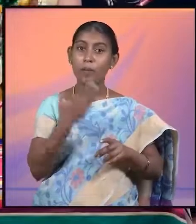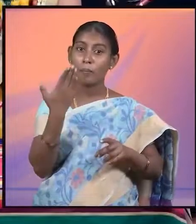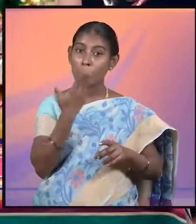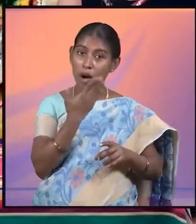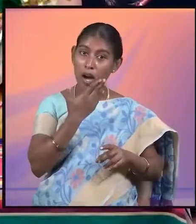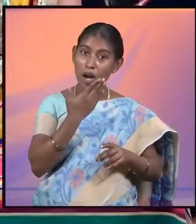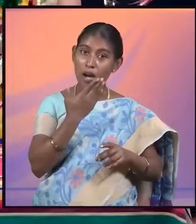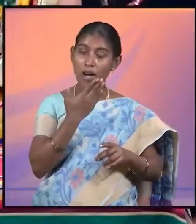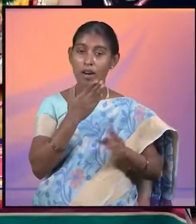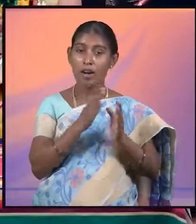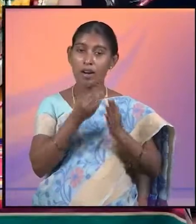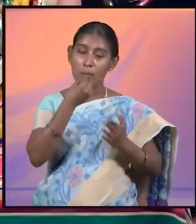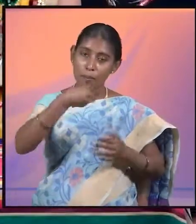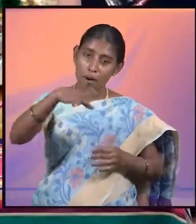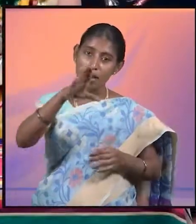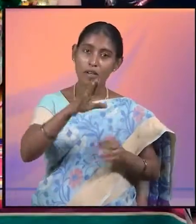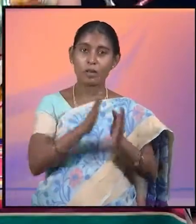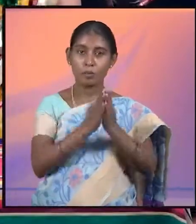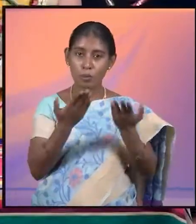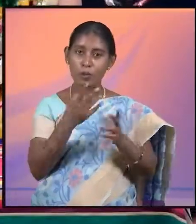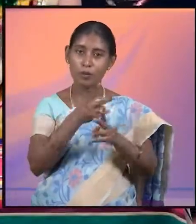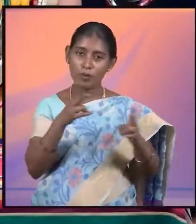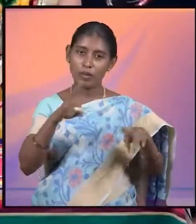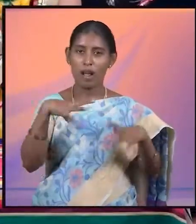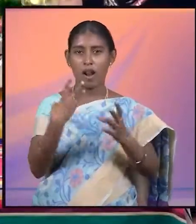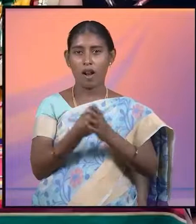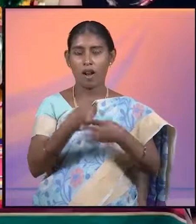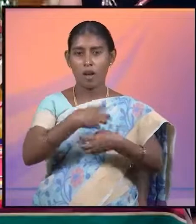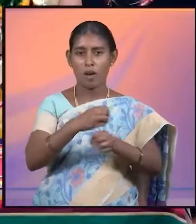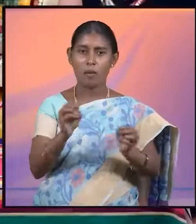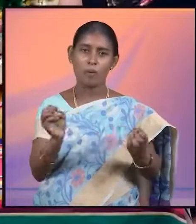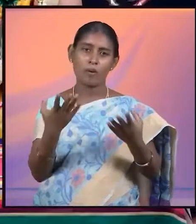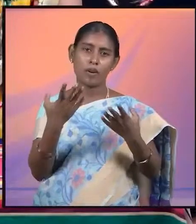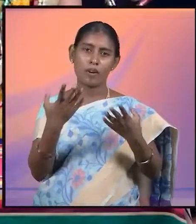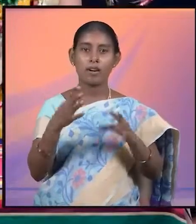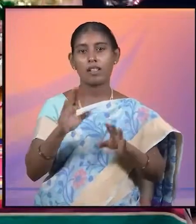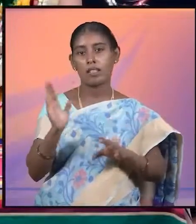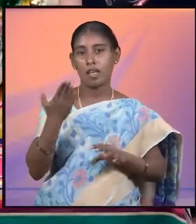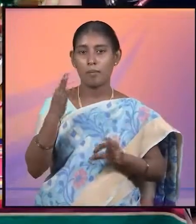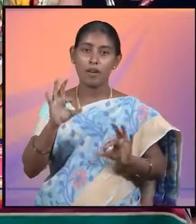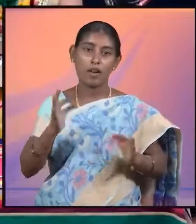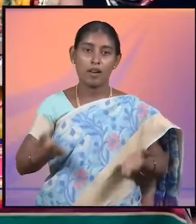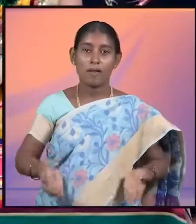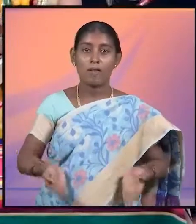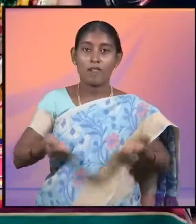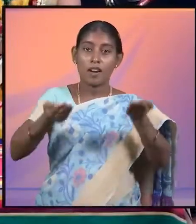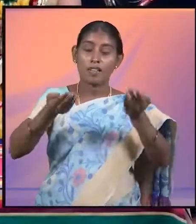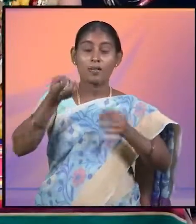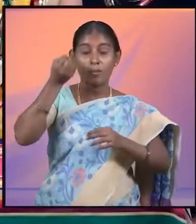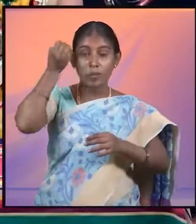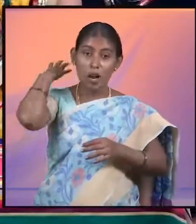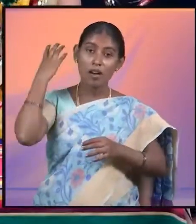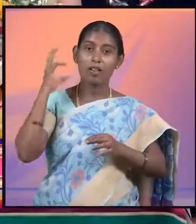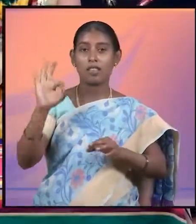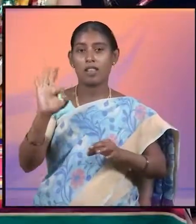பாட்டு தொகையும் உருவான காலம், ஊட்டும் தமிழ் உணர்வும் உயர்ந்திருந்த காலம் சங்க